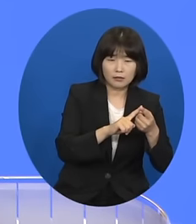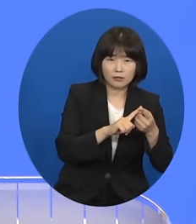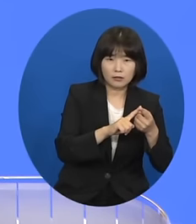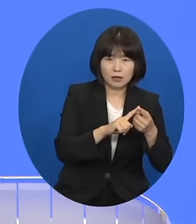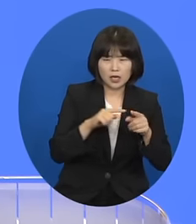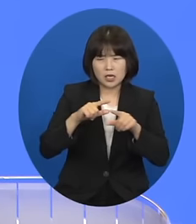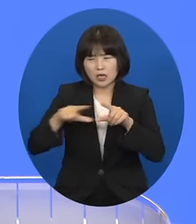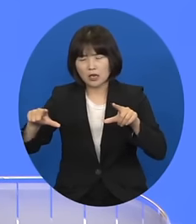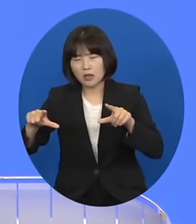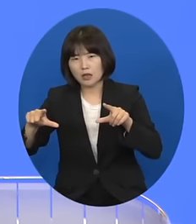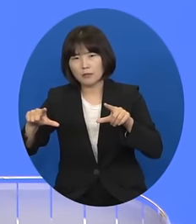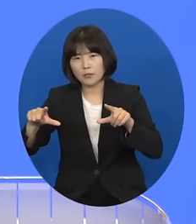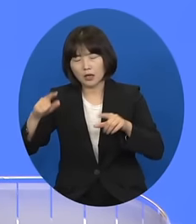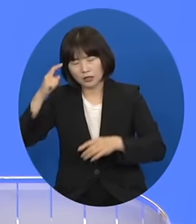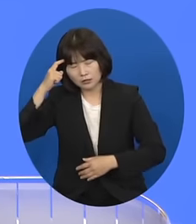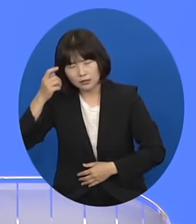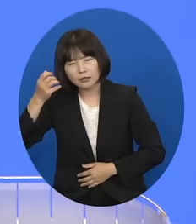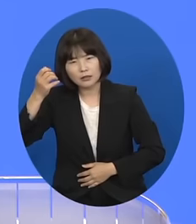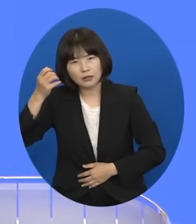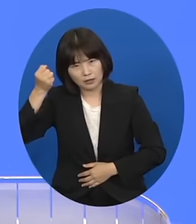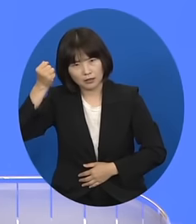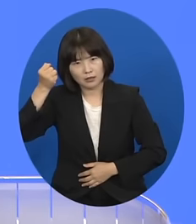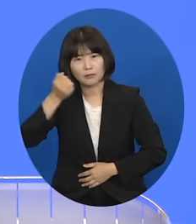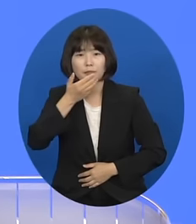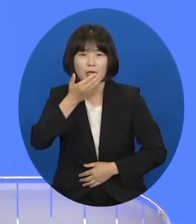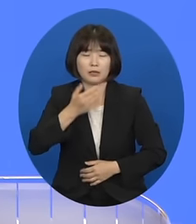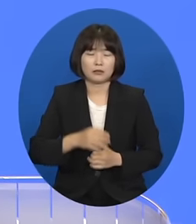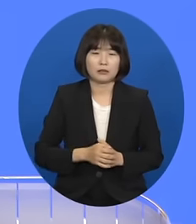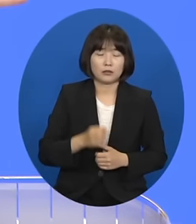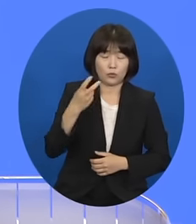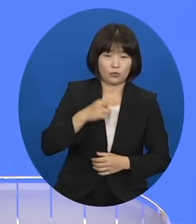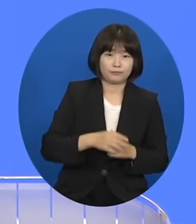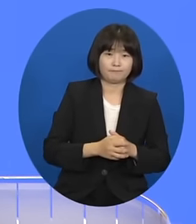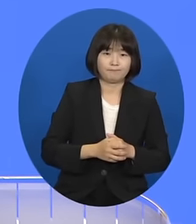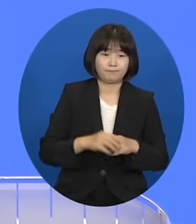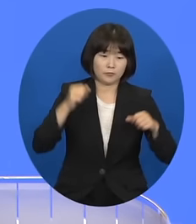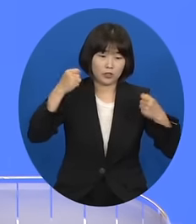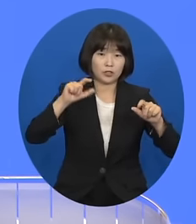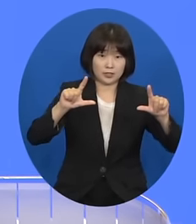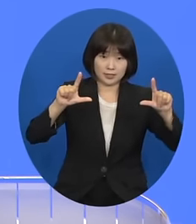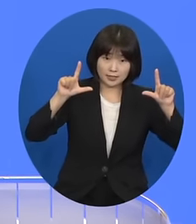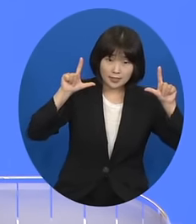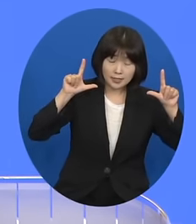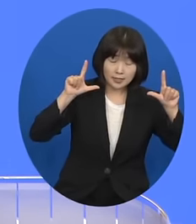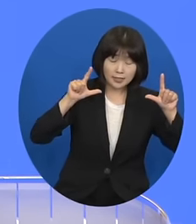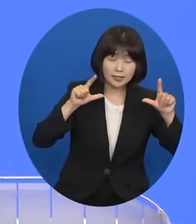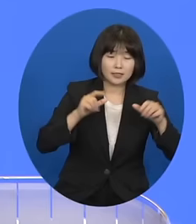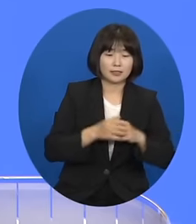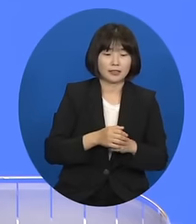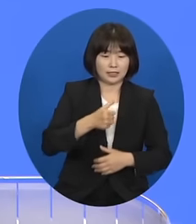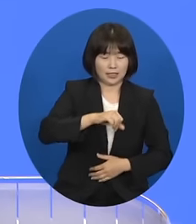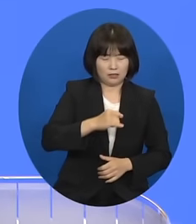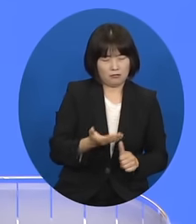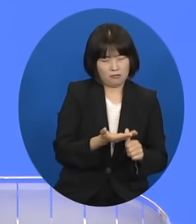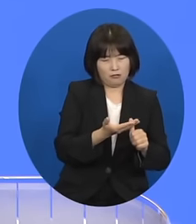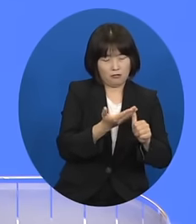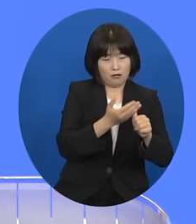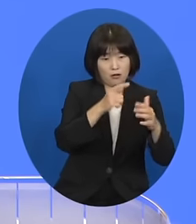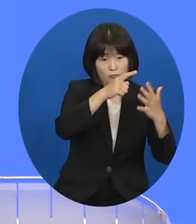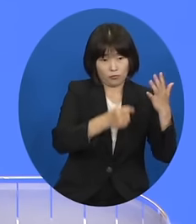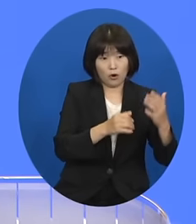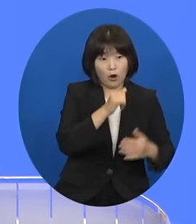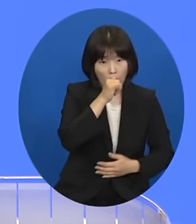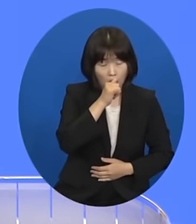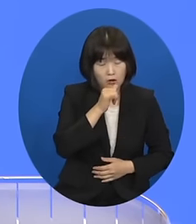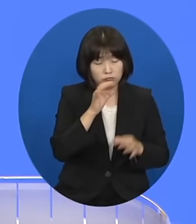어떤 뭐 연예인들의 자녀를 기르는 모습이 또 예능으로 나온 적이 있습니다. 그리고 보면 또 야, 자녀를 기른다는 게